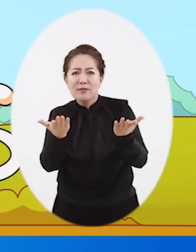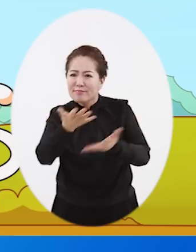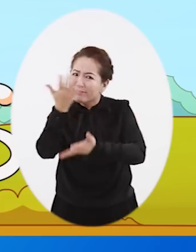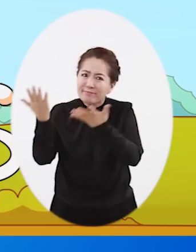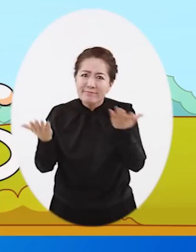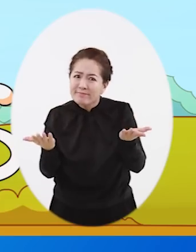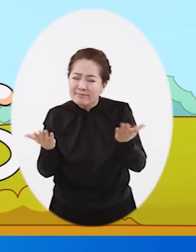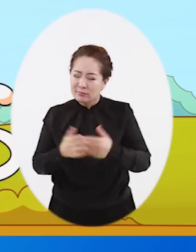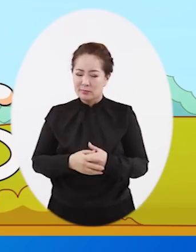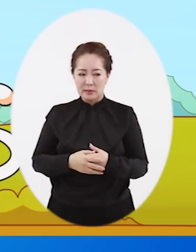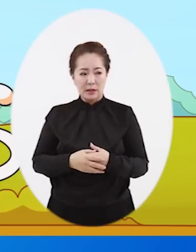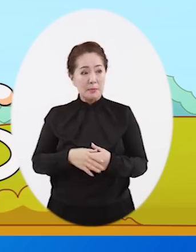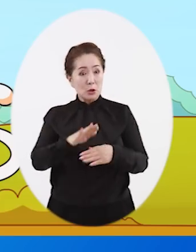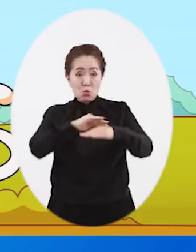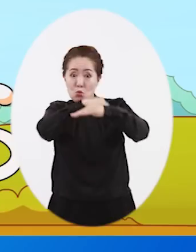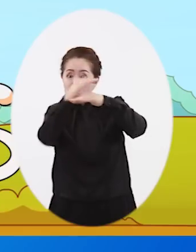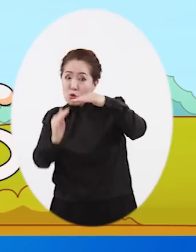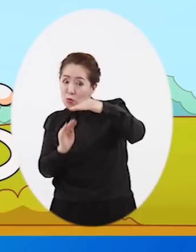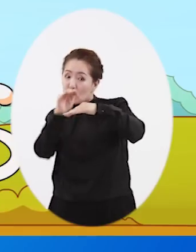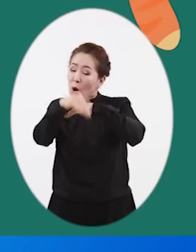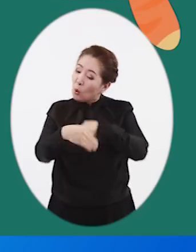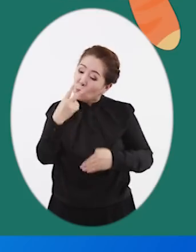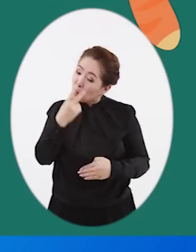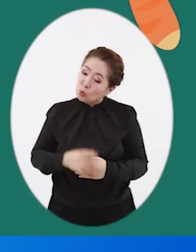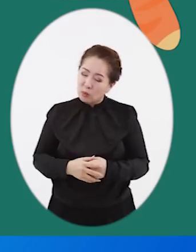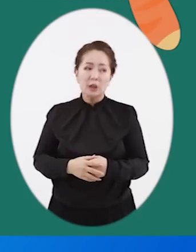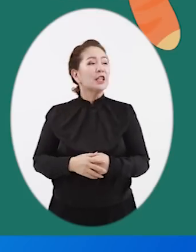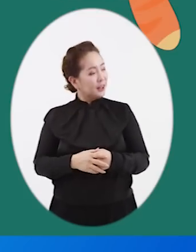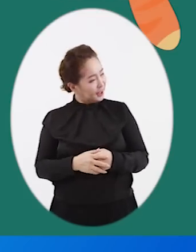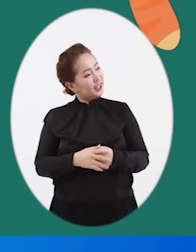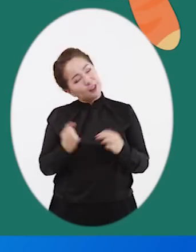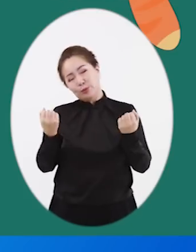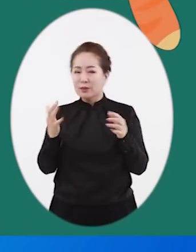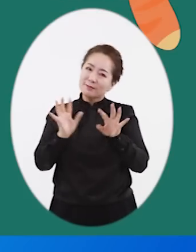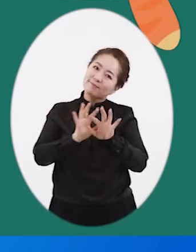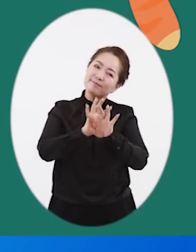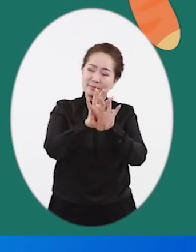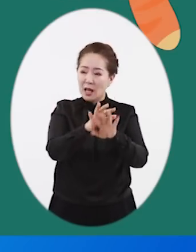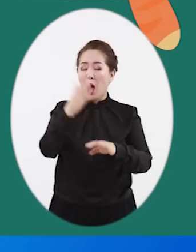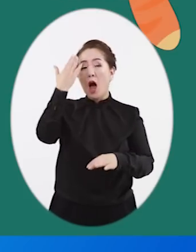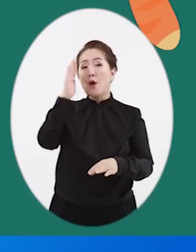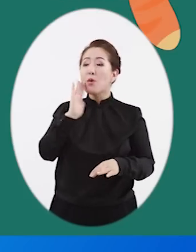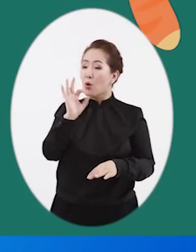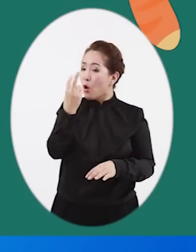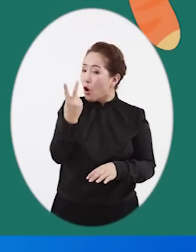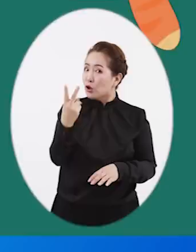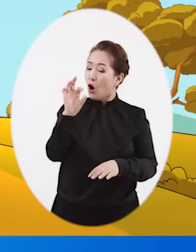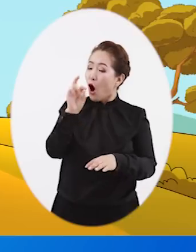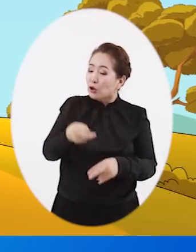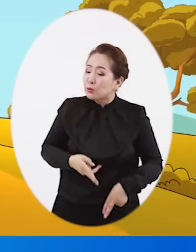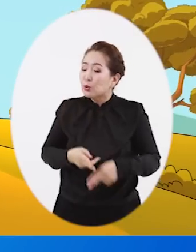Юу ч гэсэн бүгдээрээ энэ толготыг даваад үзэх үү? За тэгье. Бүгдээрээ эмээ өвөө хоёрыг хурдан олоод туслах